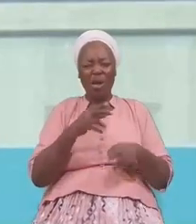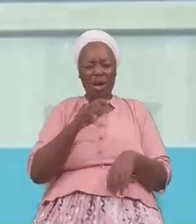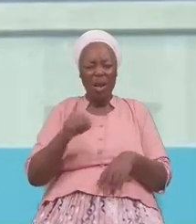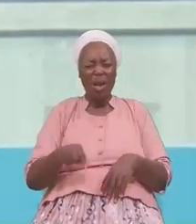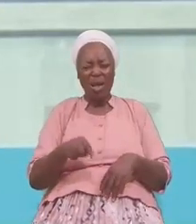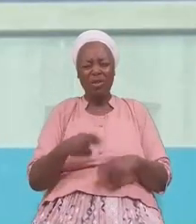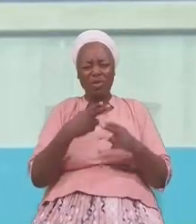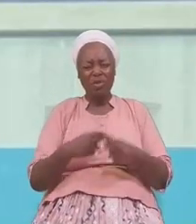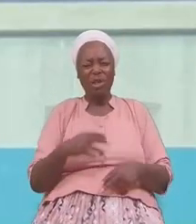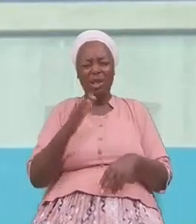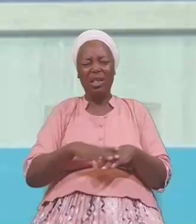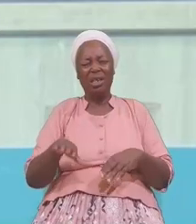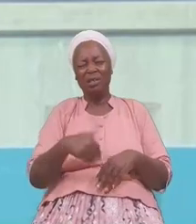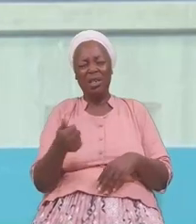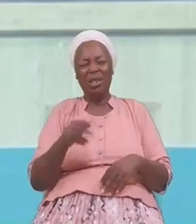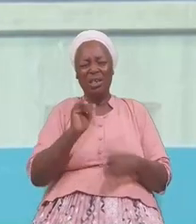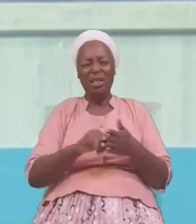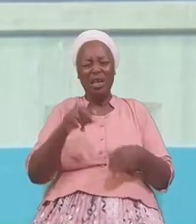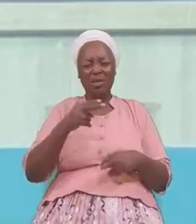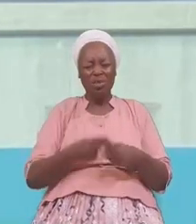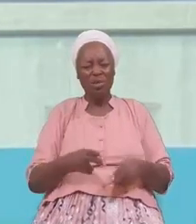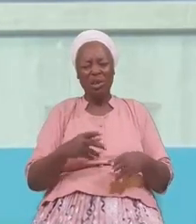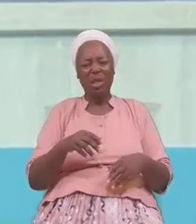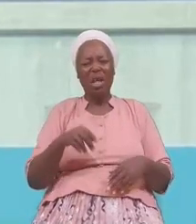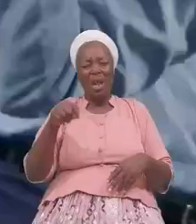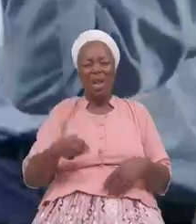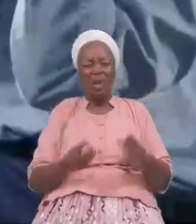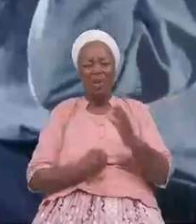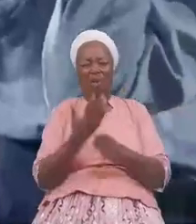pousse maintenant au nom de Jésus.